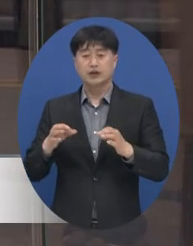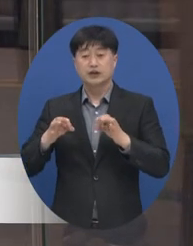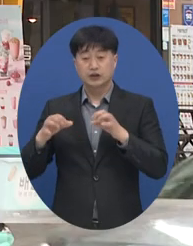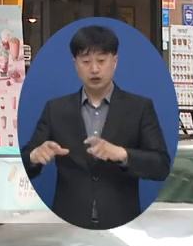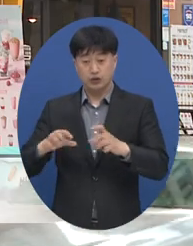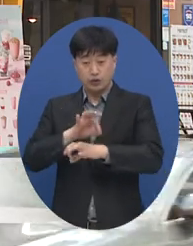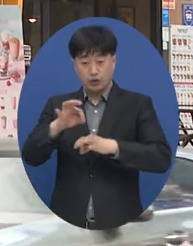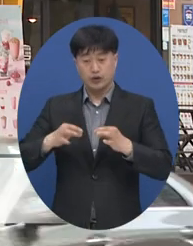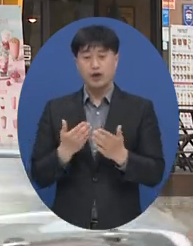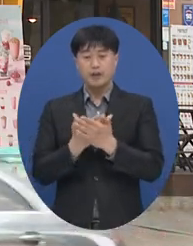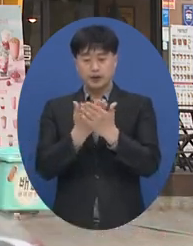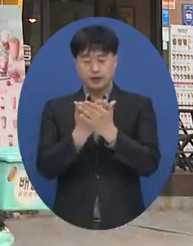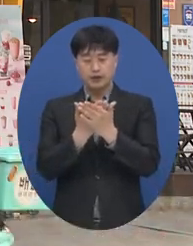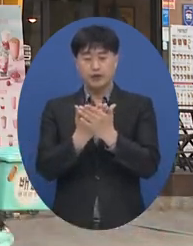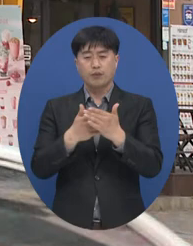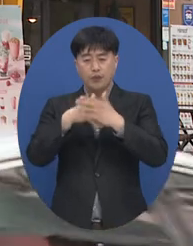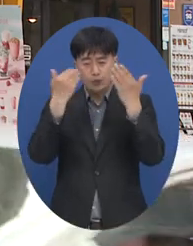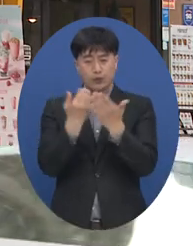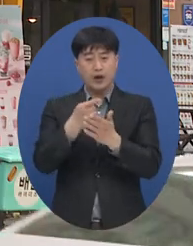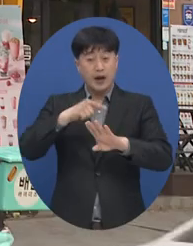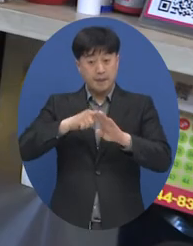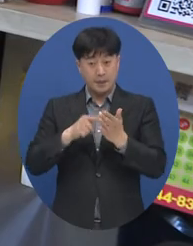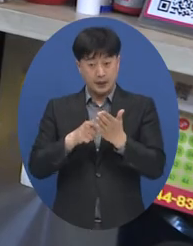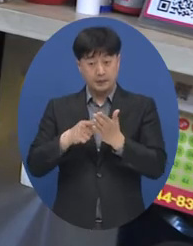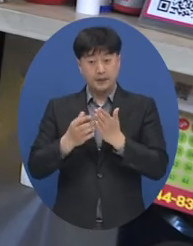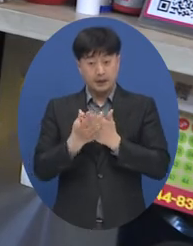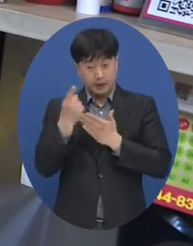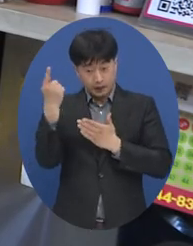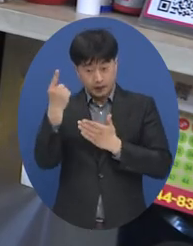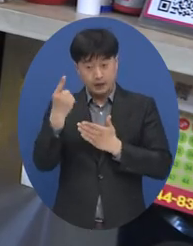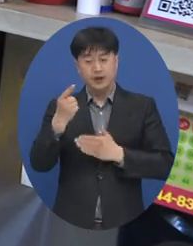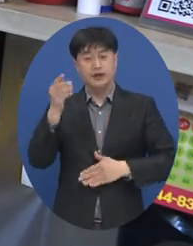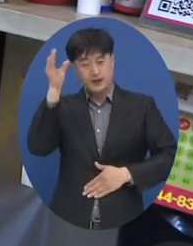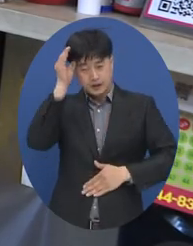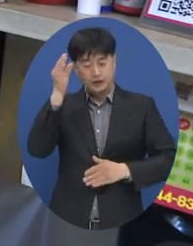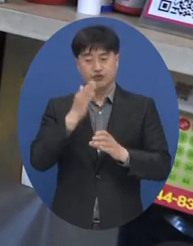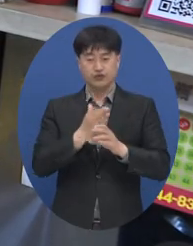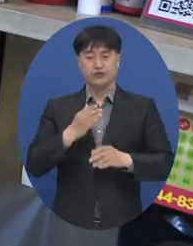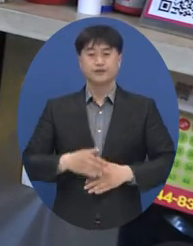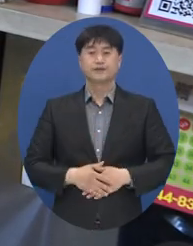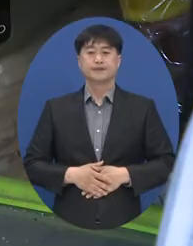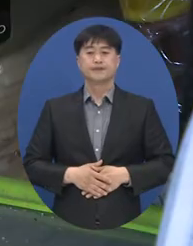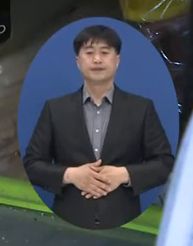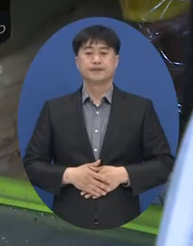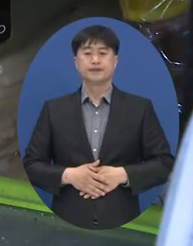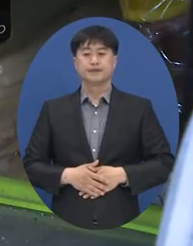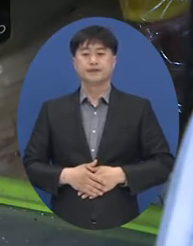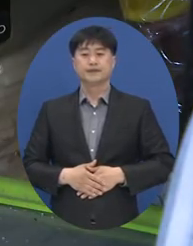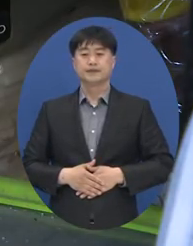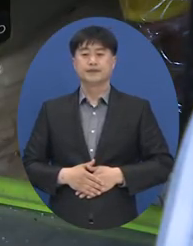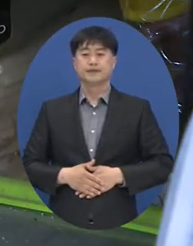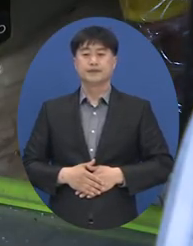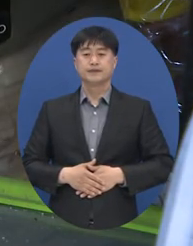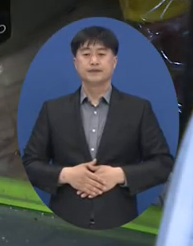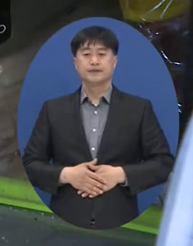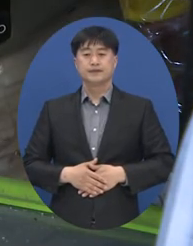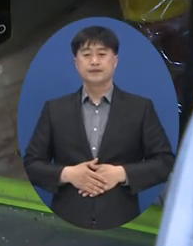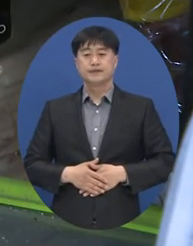살아나 경기 향상에도 도움이 되길 모두가 한마음으로 바라고 있습니다. 경기주TV 조희정입니다.